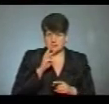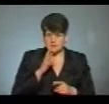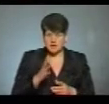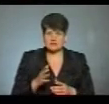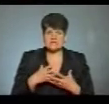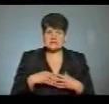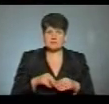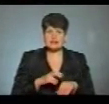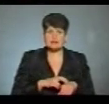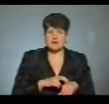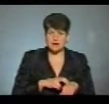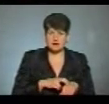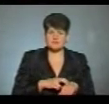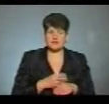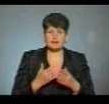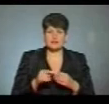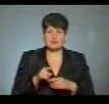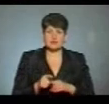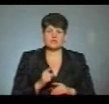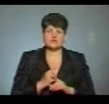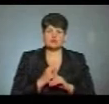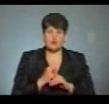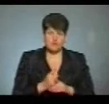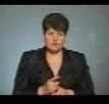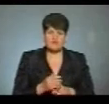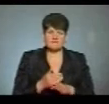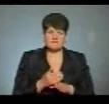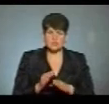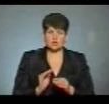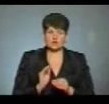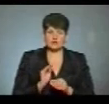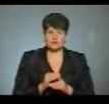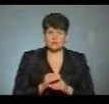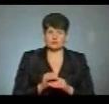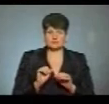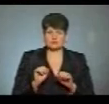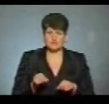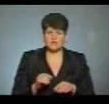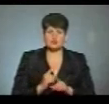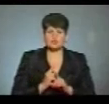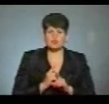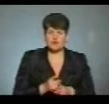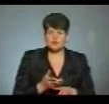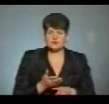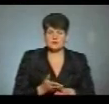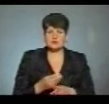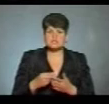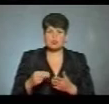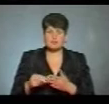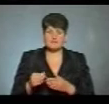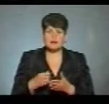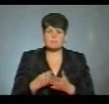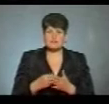сімейним лікарям, але вона супроводжувалася виділенням додаткового ресурсу, вона супроводжувалася закупівлю